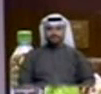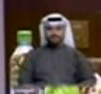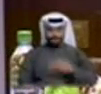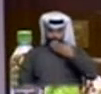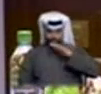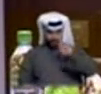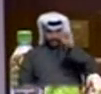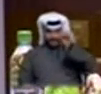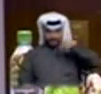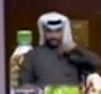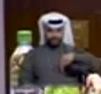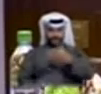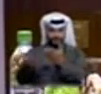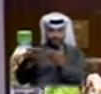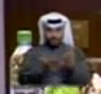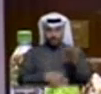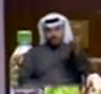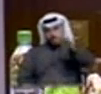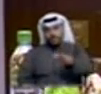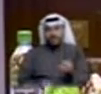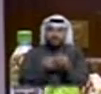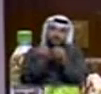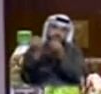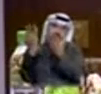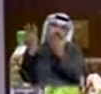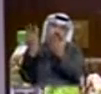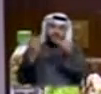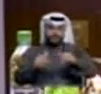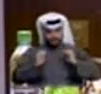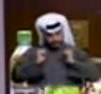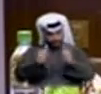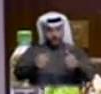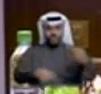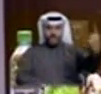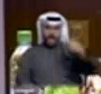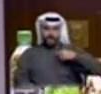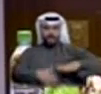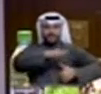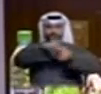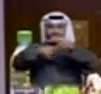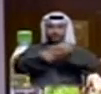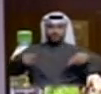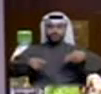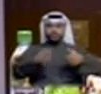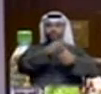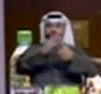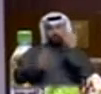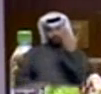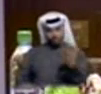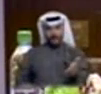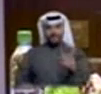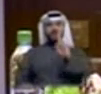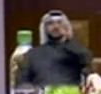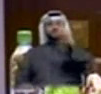بإذن الله تعالى الدكتور عبد الرحمن الصميط تلبية لمبادرة سيدي حضرة صاحب السمو، له عرفانا